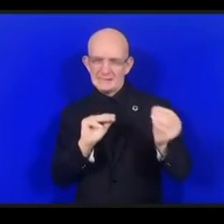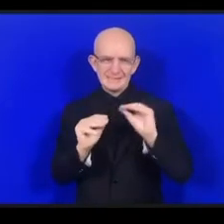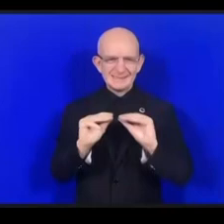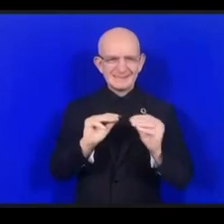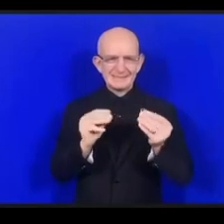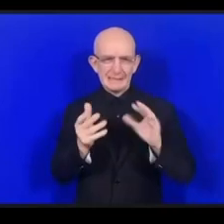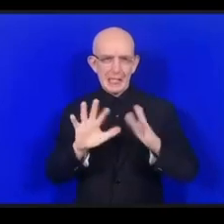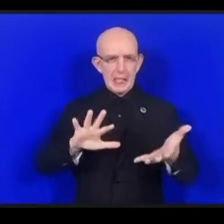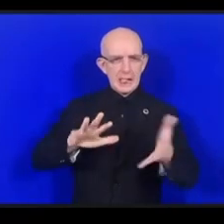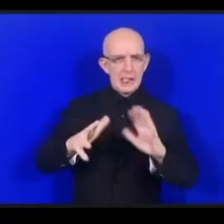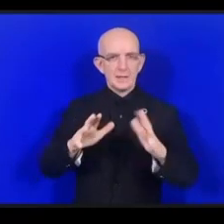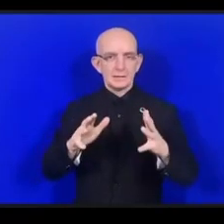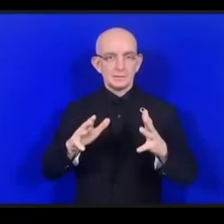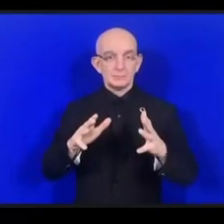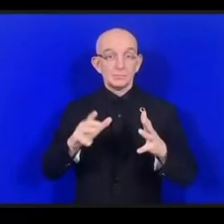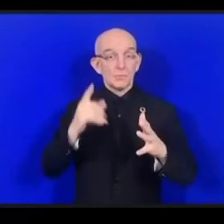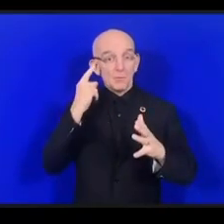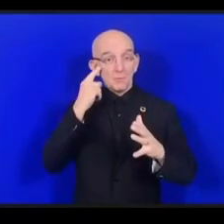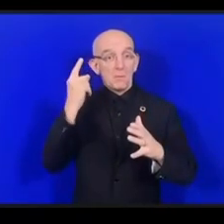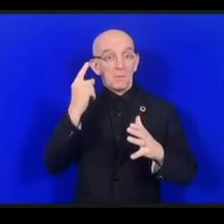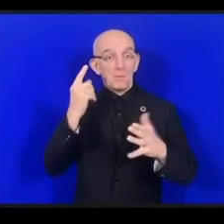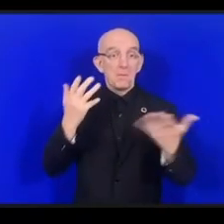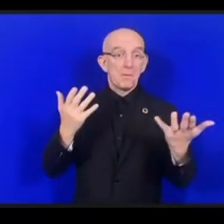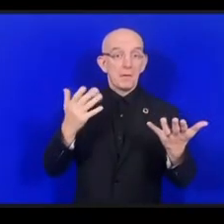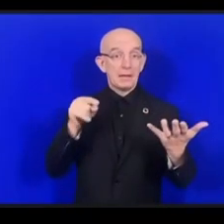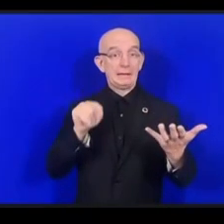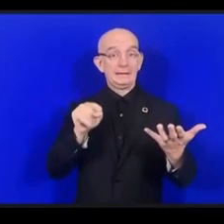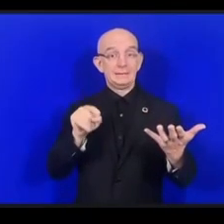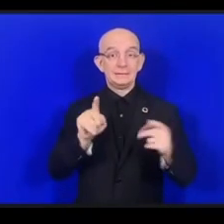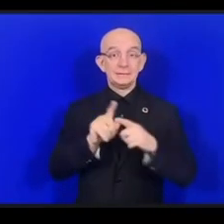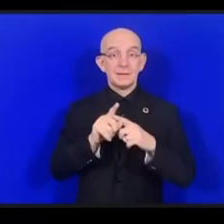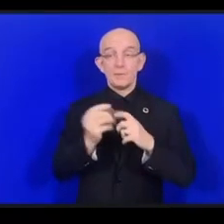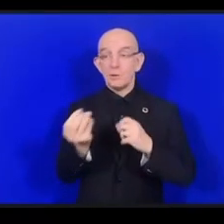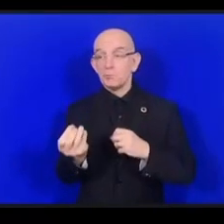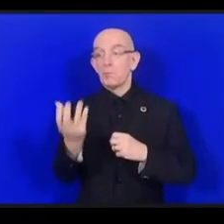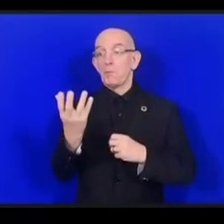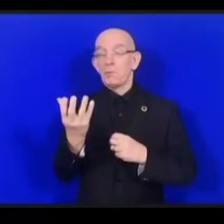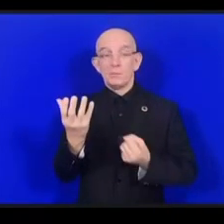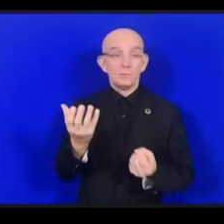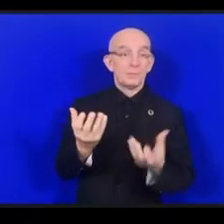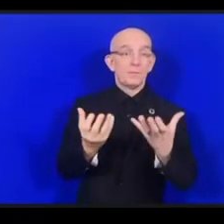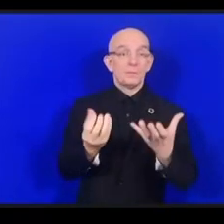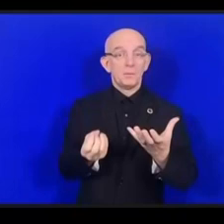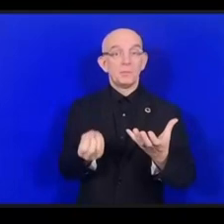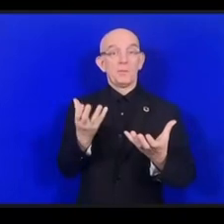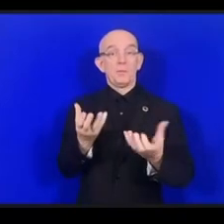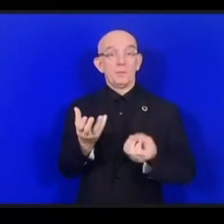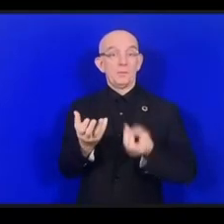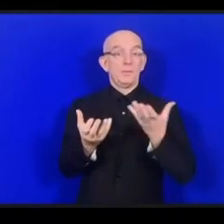动态的联盟，让大家就某一些问题呢，我们可以